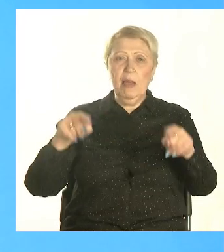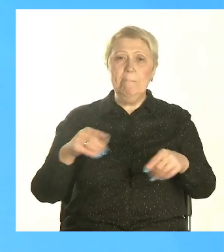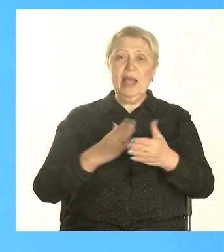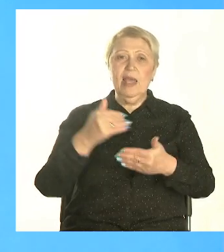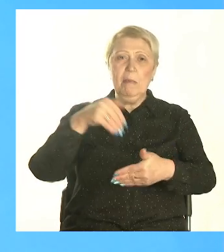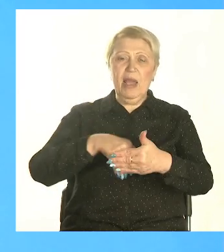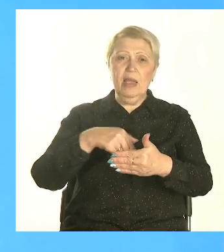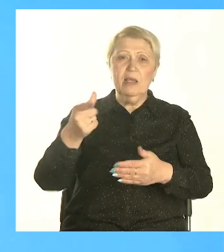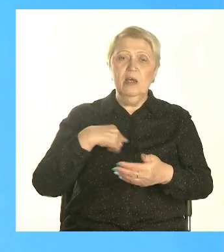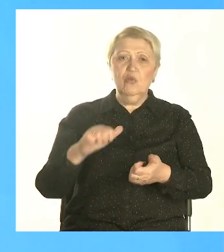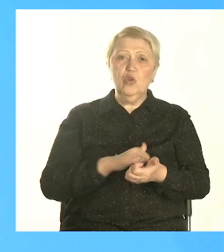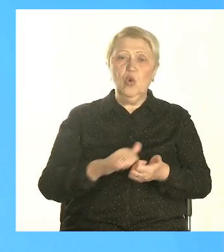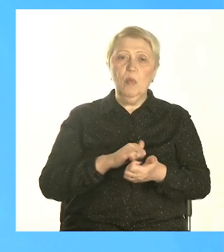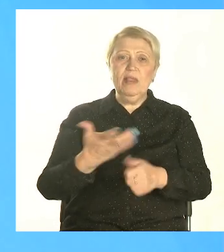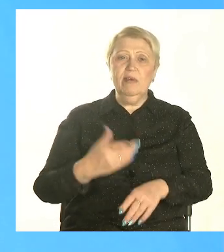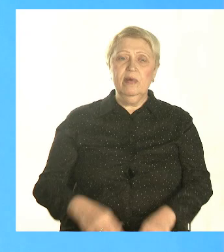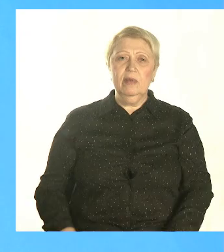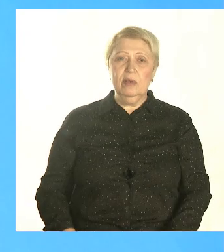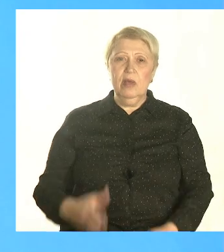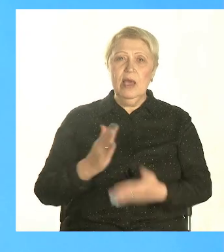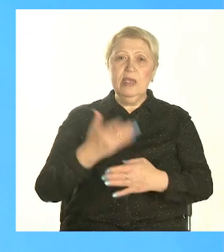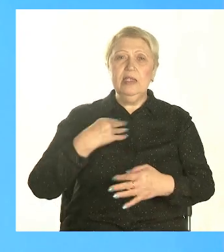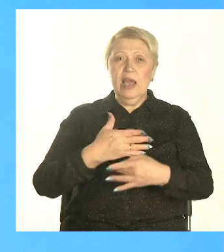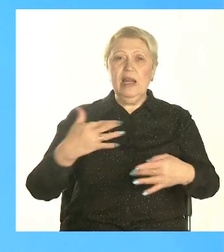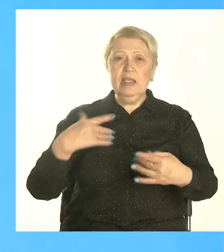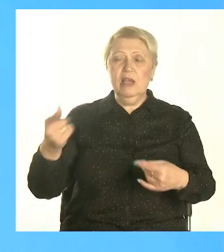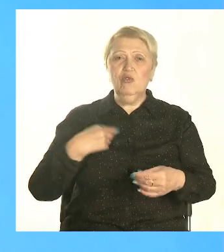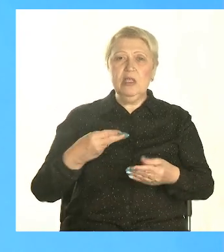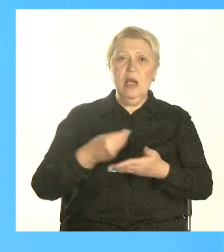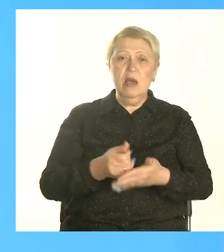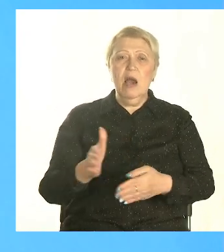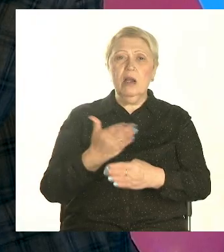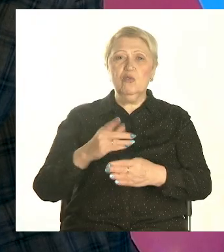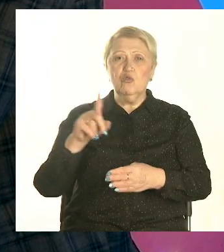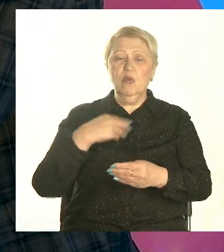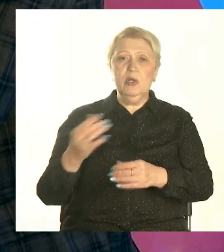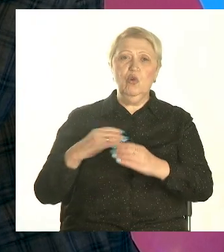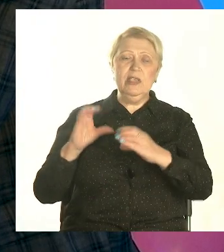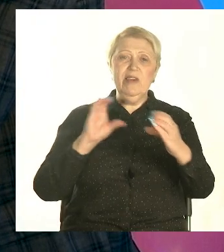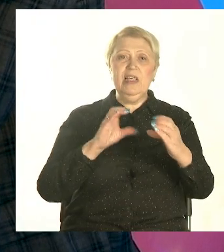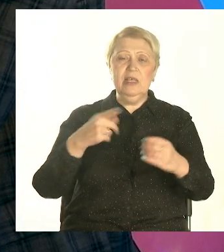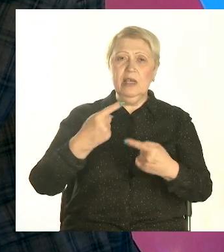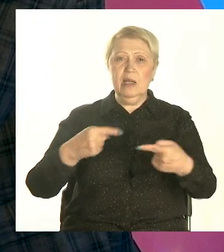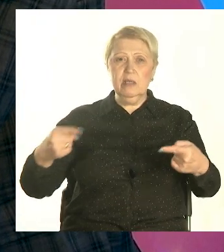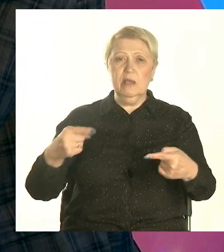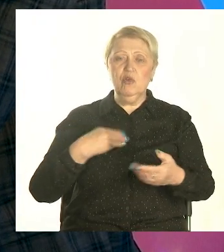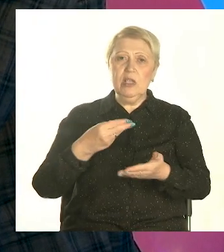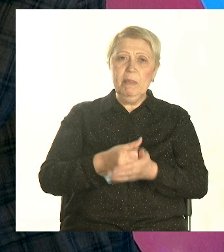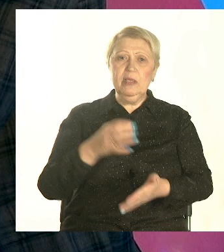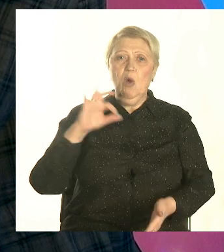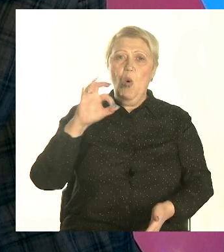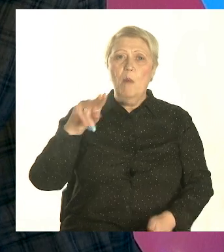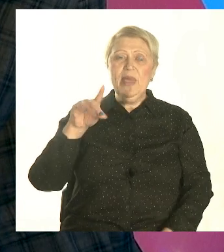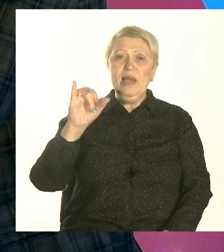что необходимо такие-то расходы на то, чтобы они вывозили отходы, их платили операторам по